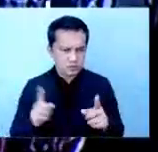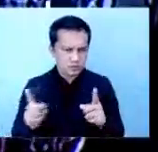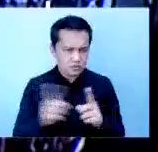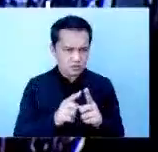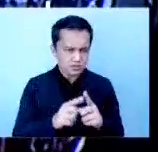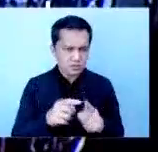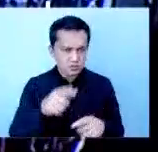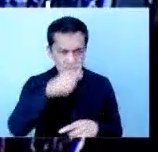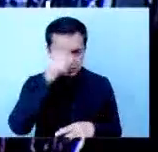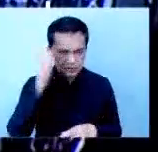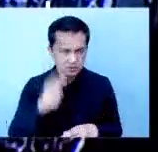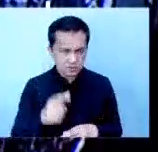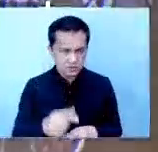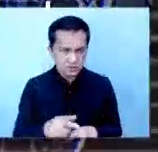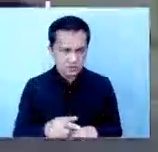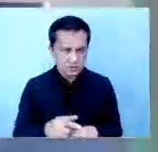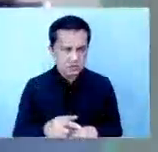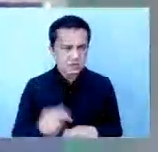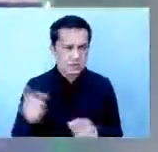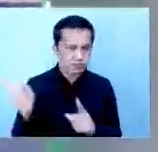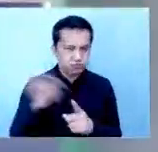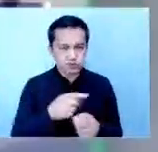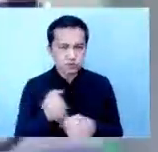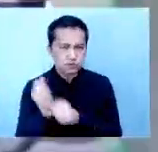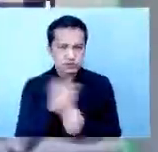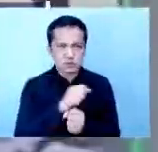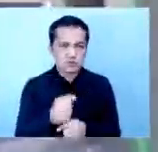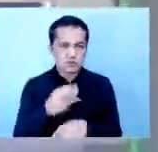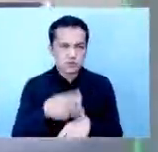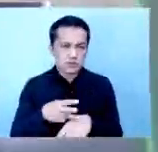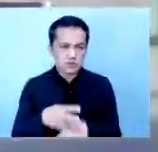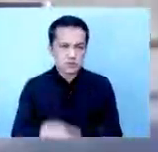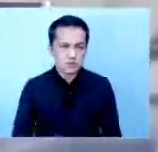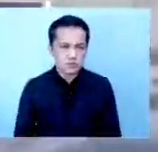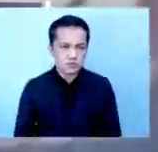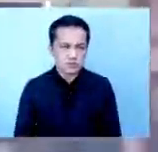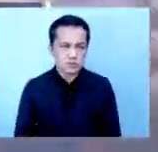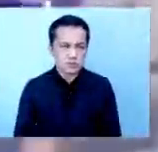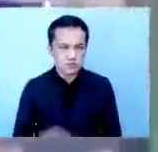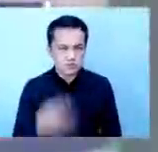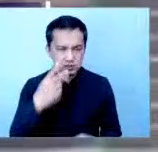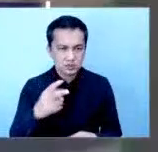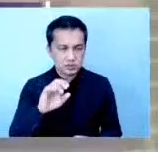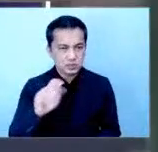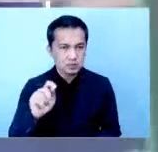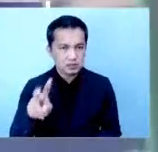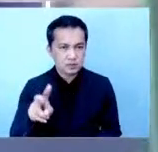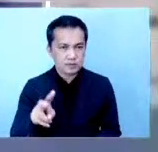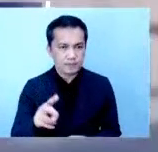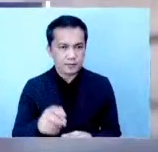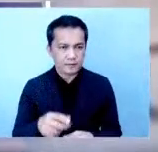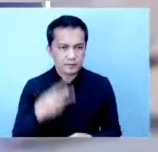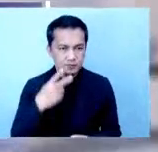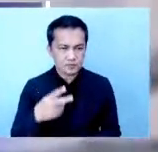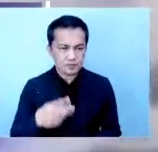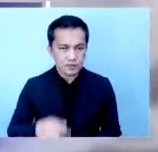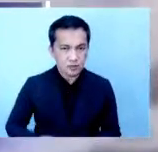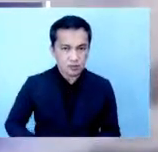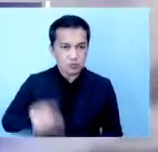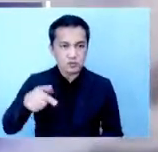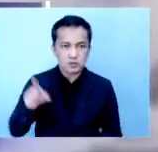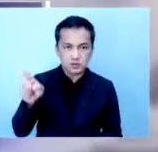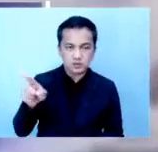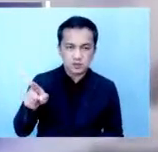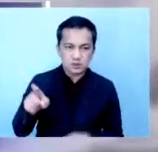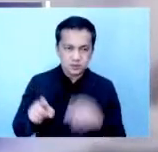nakaitim. Naghampasan sila ng kahoy. Sa isa pang kuha ng CCTV, makikitang bumunot ng baril ang